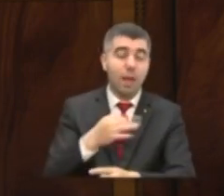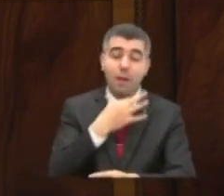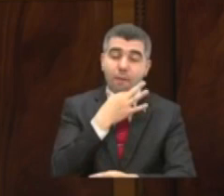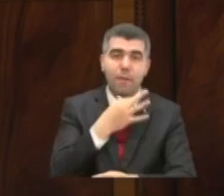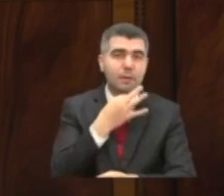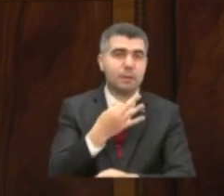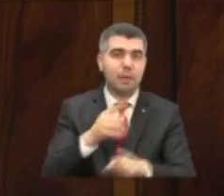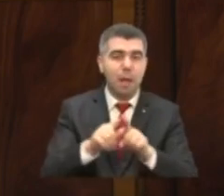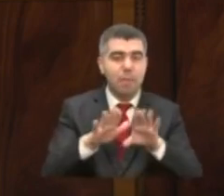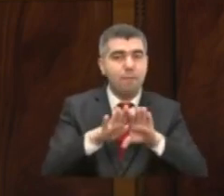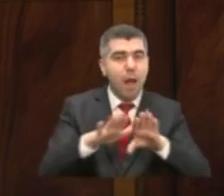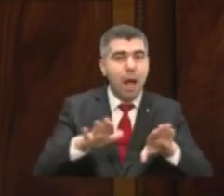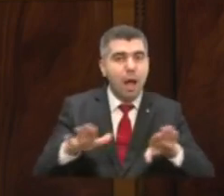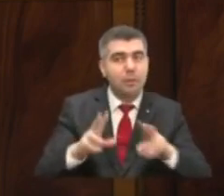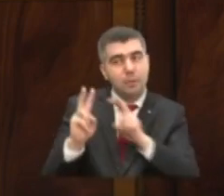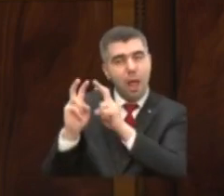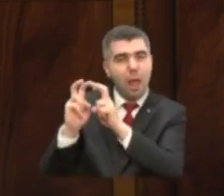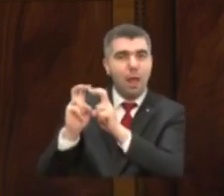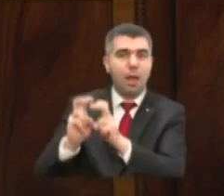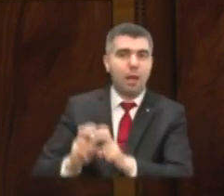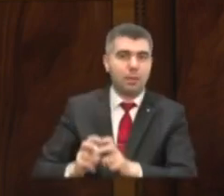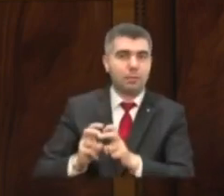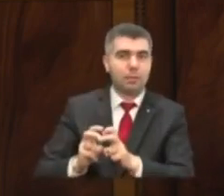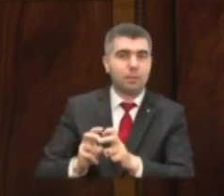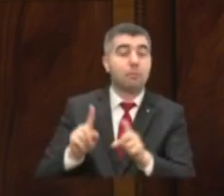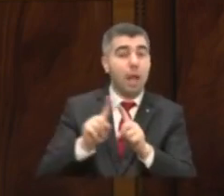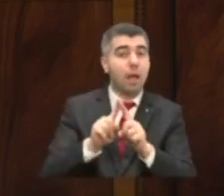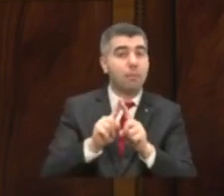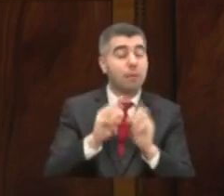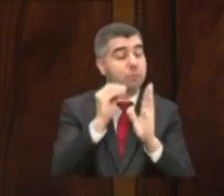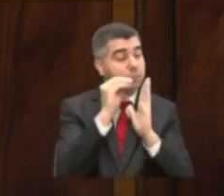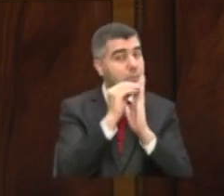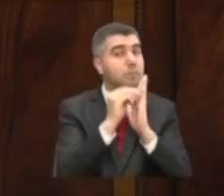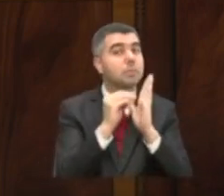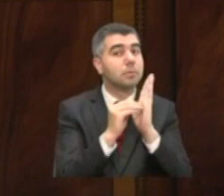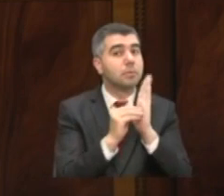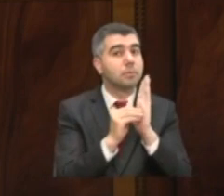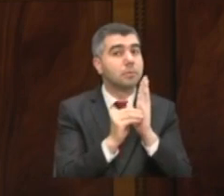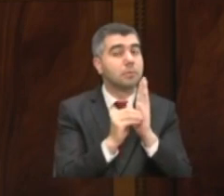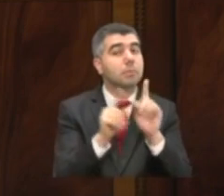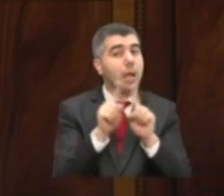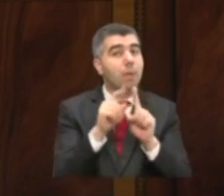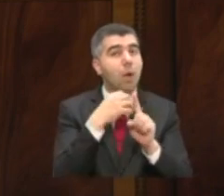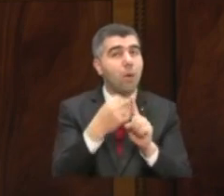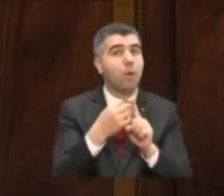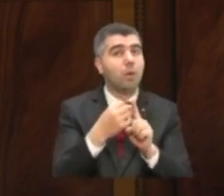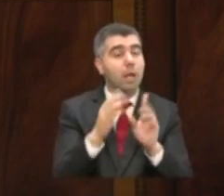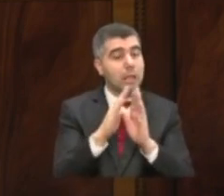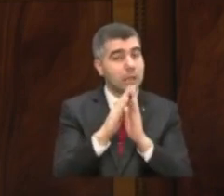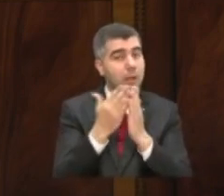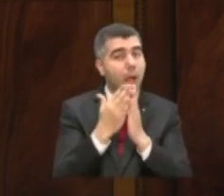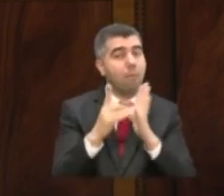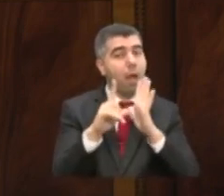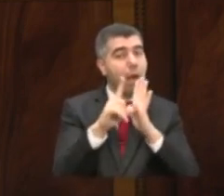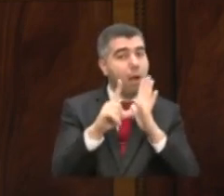ملكية العقار للمستثمرين، ولكن بشروط، بشروط مش ما يدخلوش مضاربين، يكون دفتر التحملات